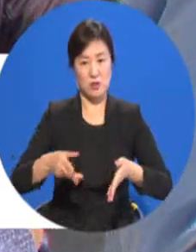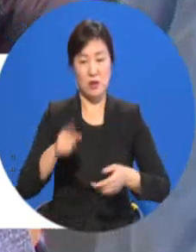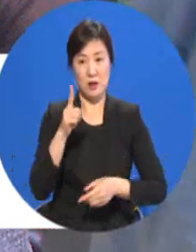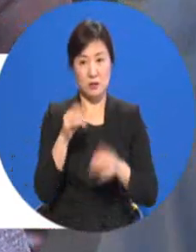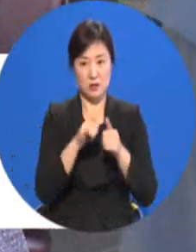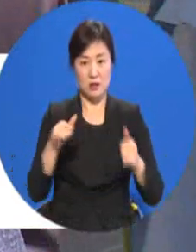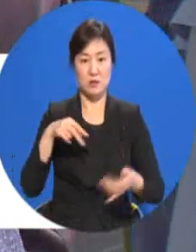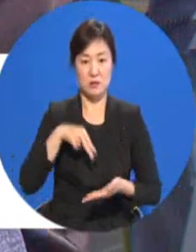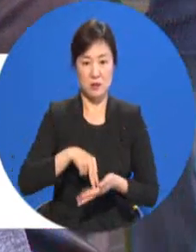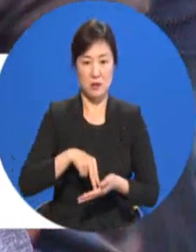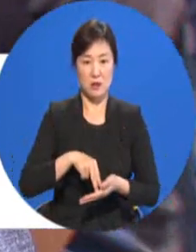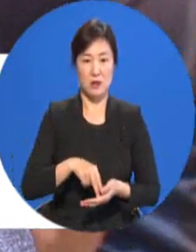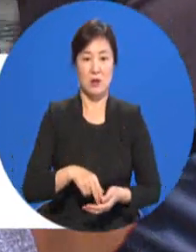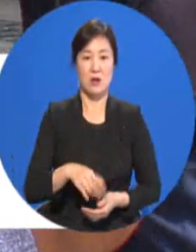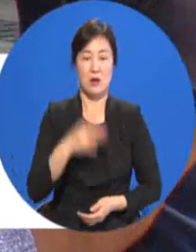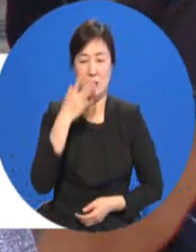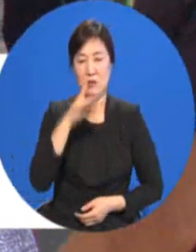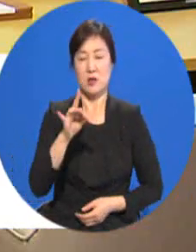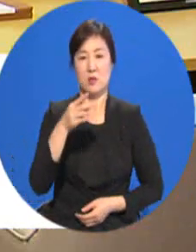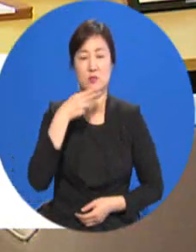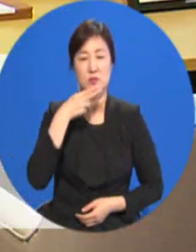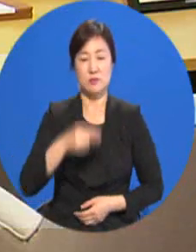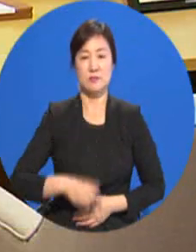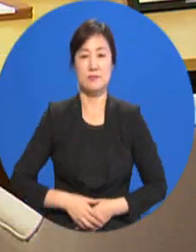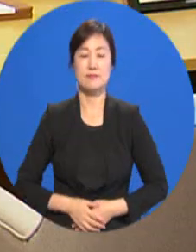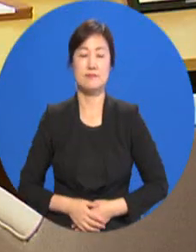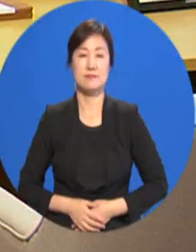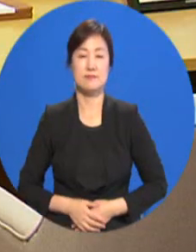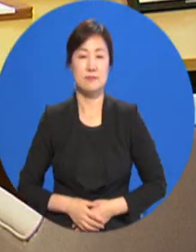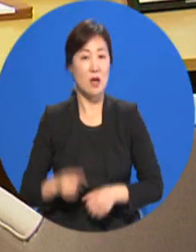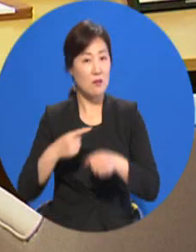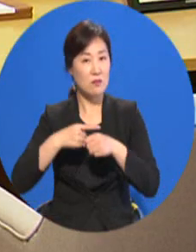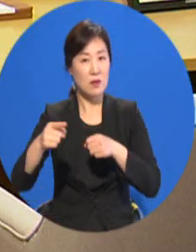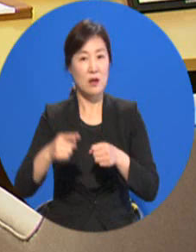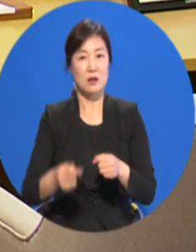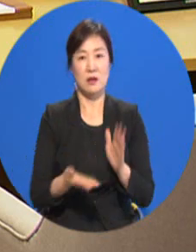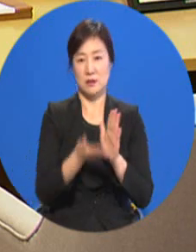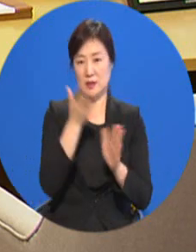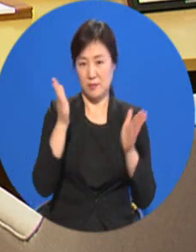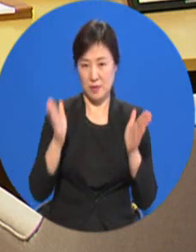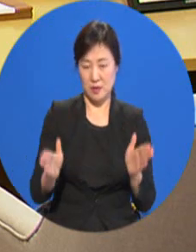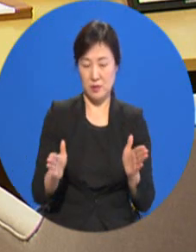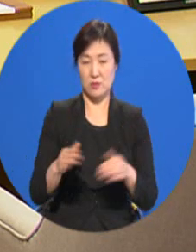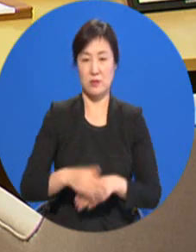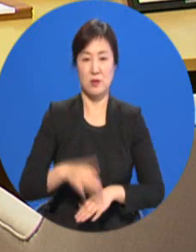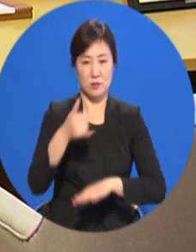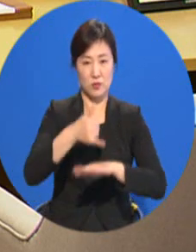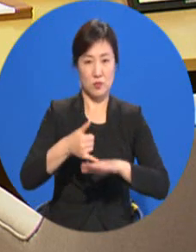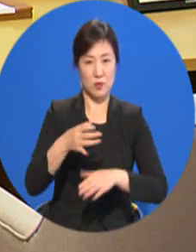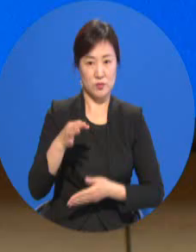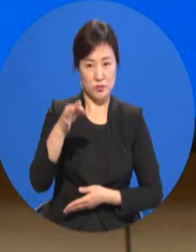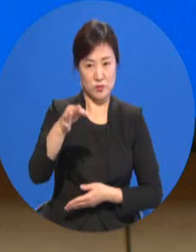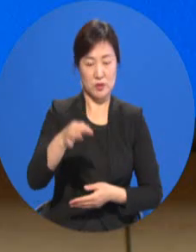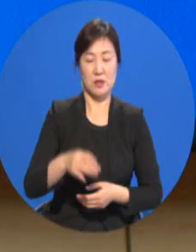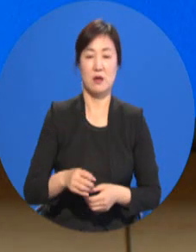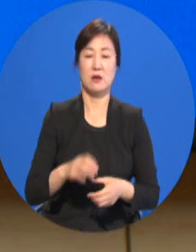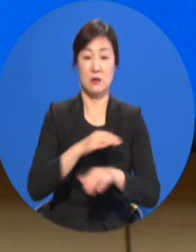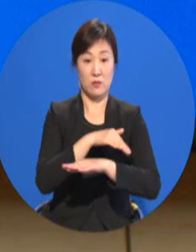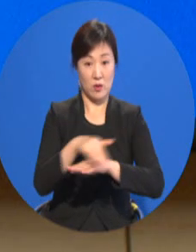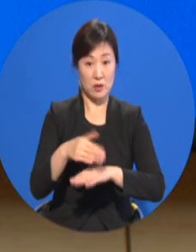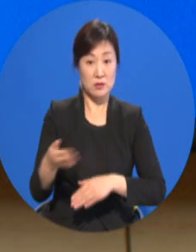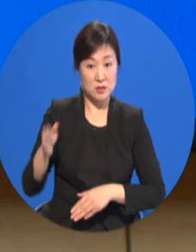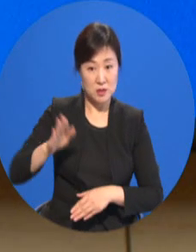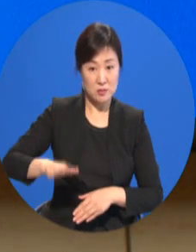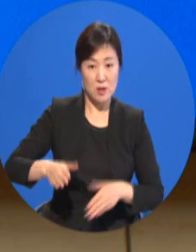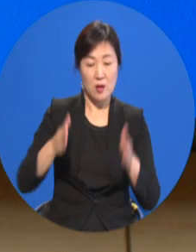사람으로서 도저히 있을 수 없는 일이라고 생각합니다. 내년 상반기부터 전남 농어민 수당이 지급될 예정이지만 지급